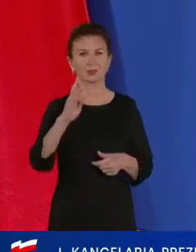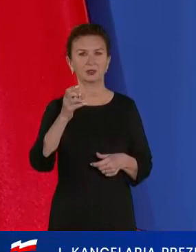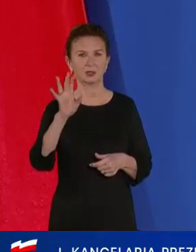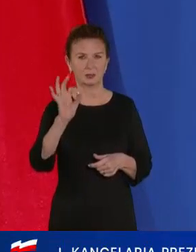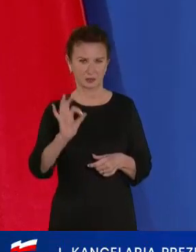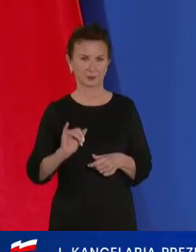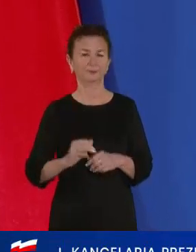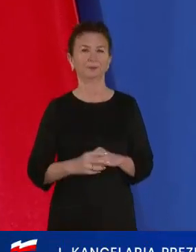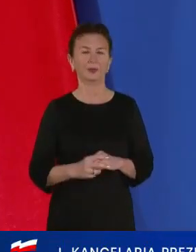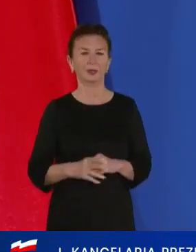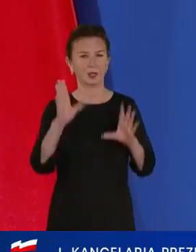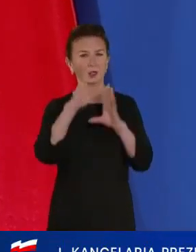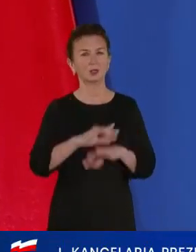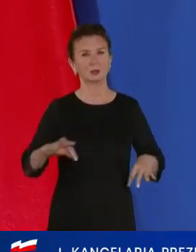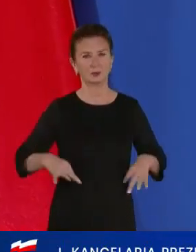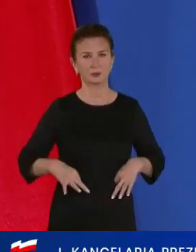Szanowni Państwo,